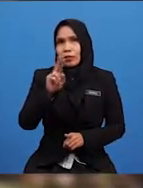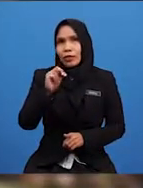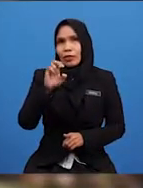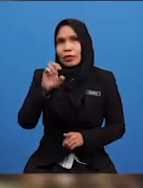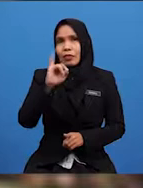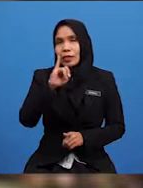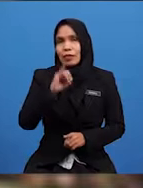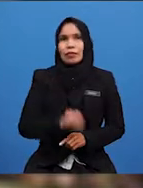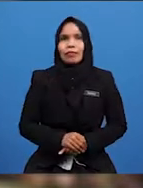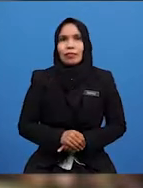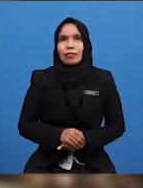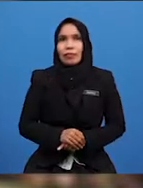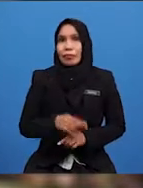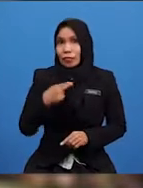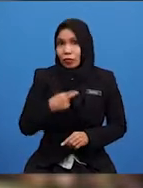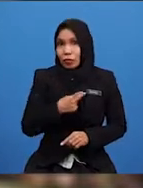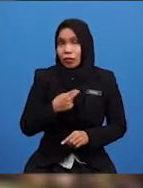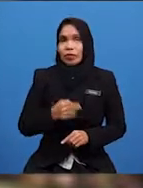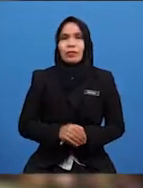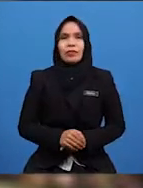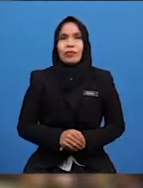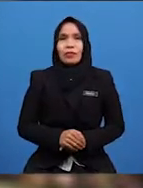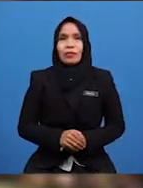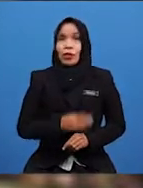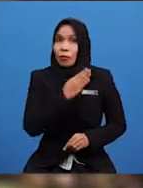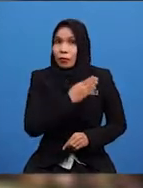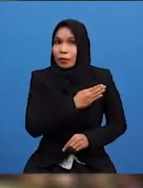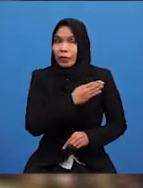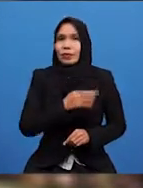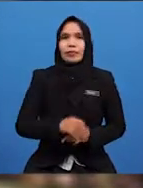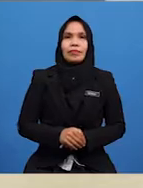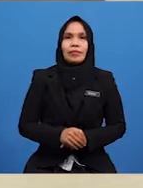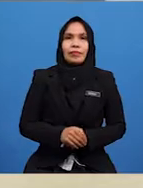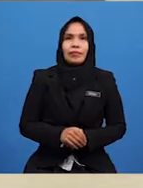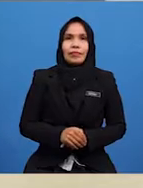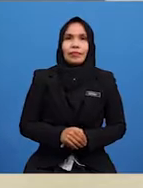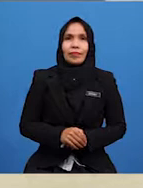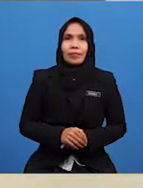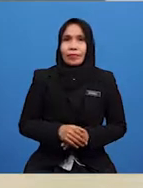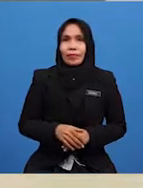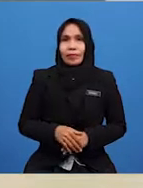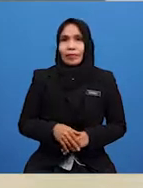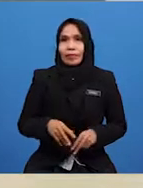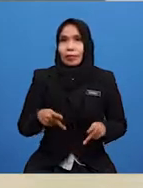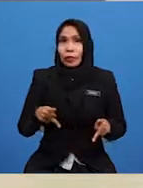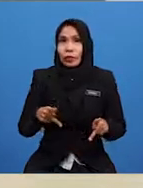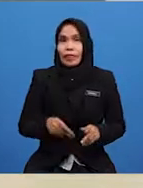Akhir sekali, Kesultanan Melayu Melaka menyebarkan agama Islam melalui proses perluasan